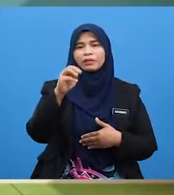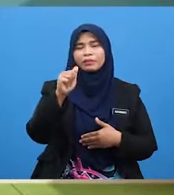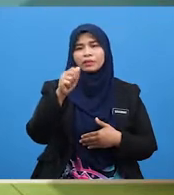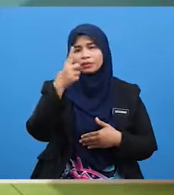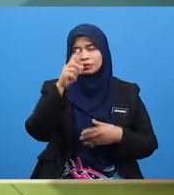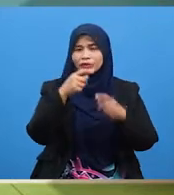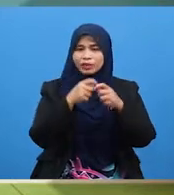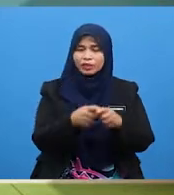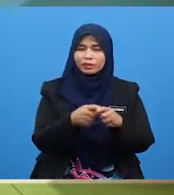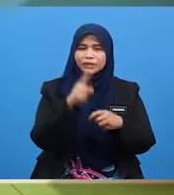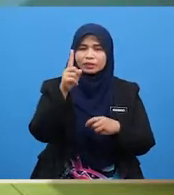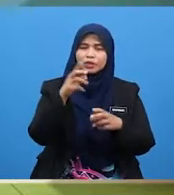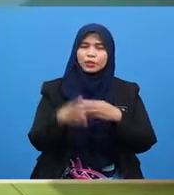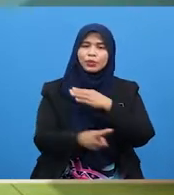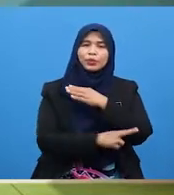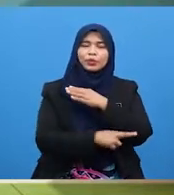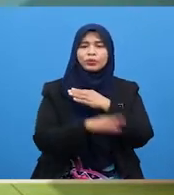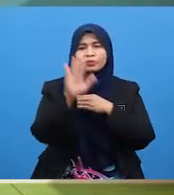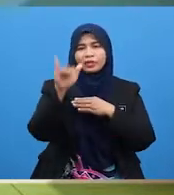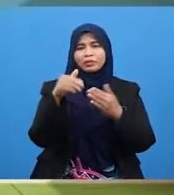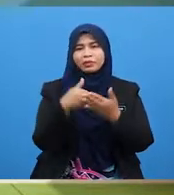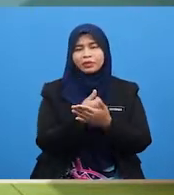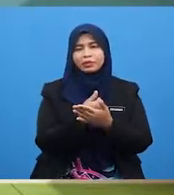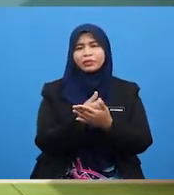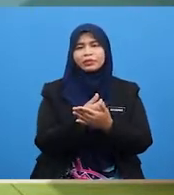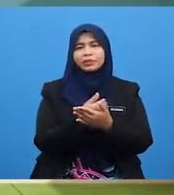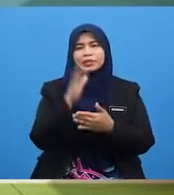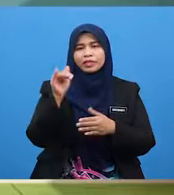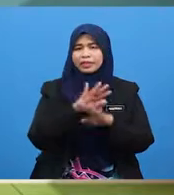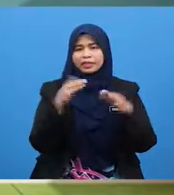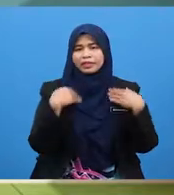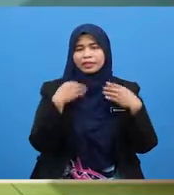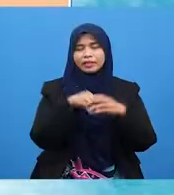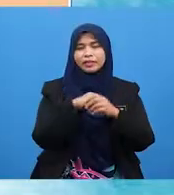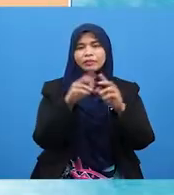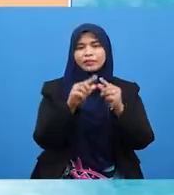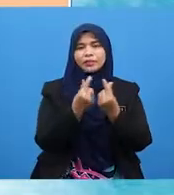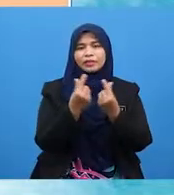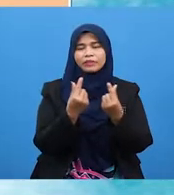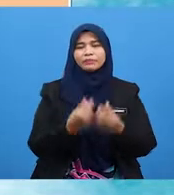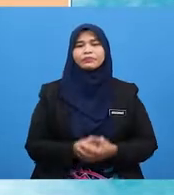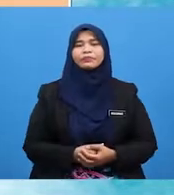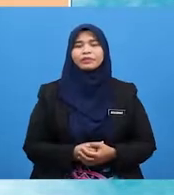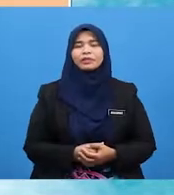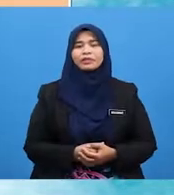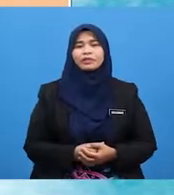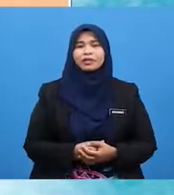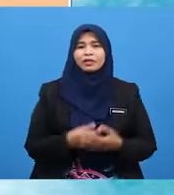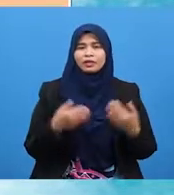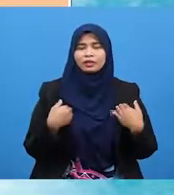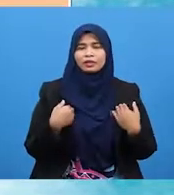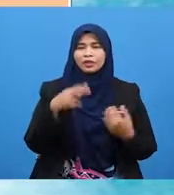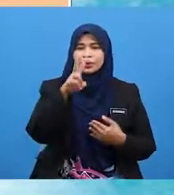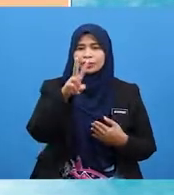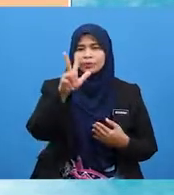sesuatu hukum yang baharu yang tidak terdapat dalam Al-Quran atau hadis. Murid-murid,